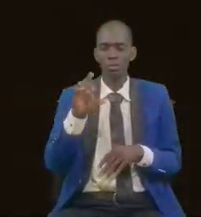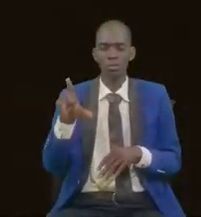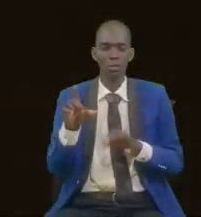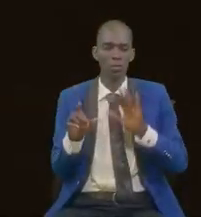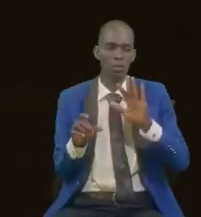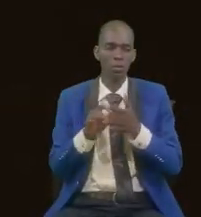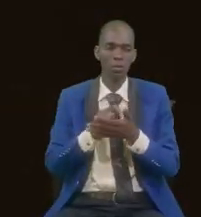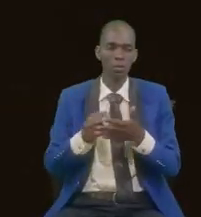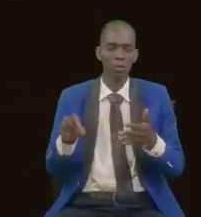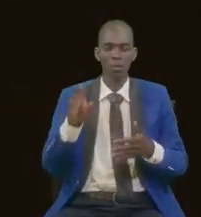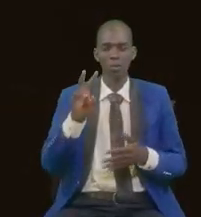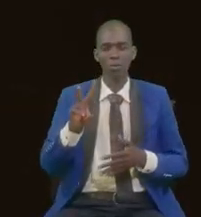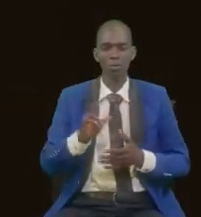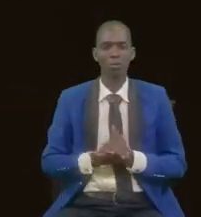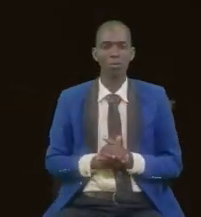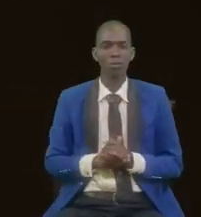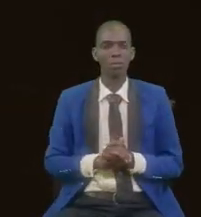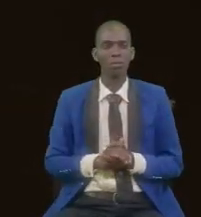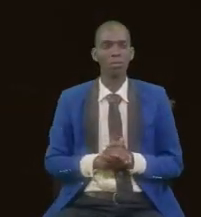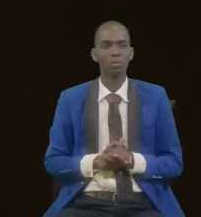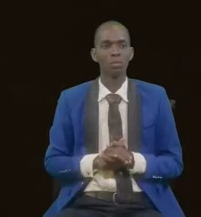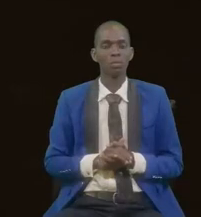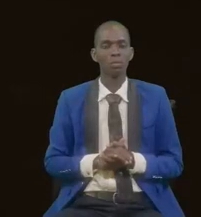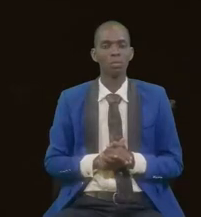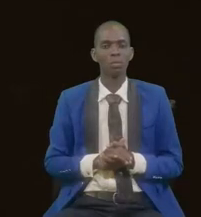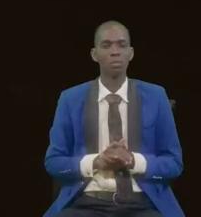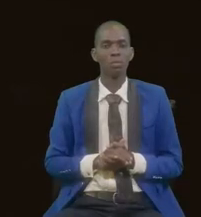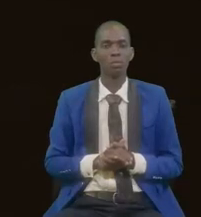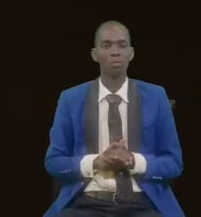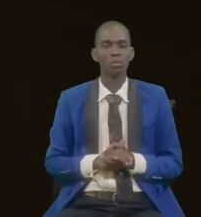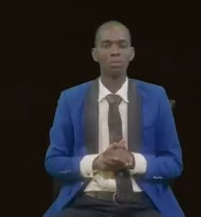Ecclésiaste chapitre 5,